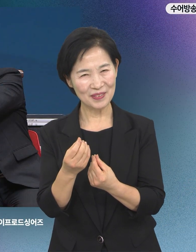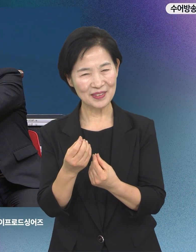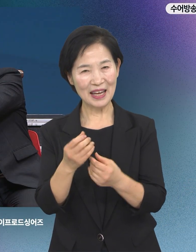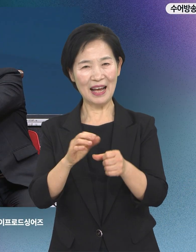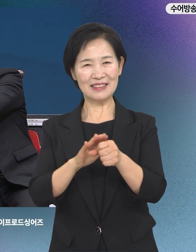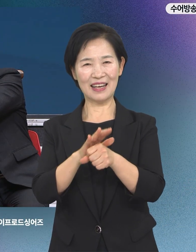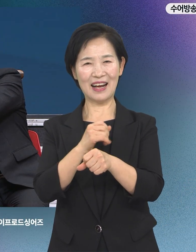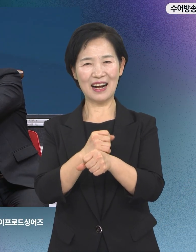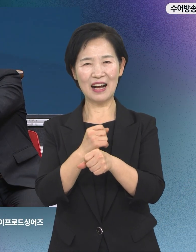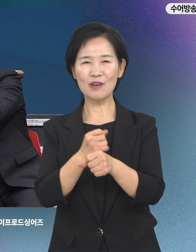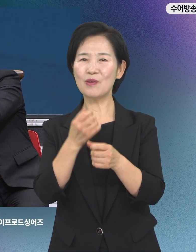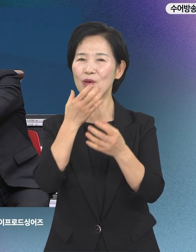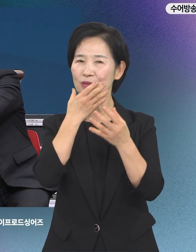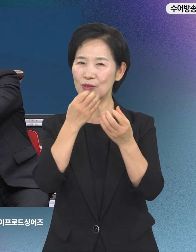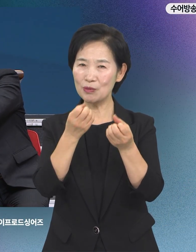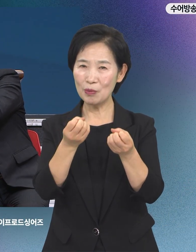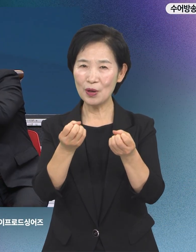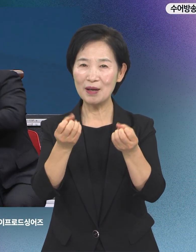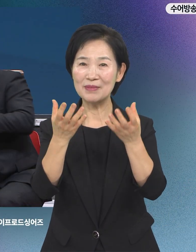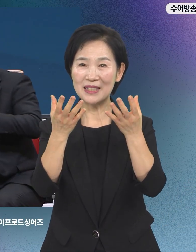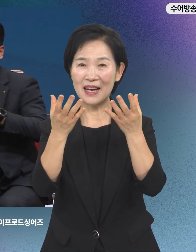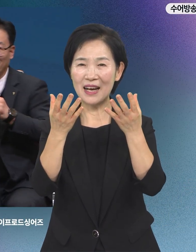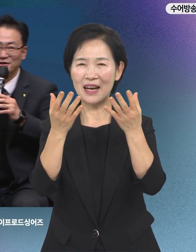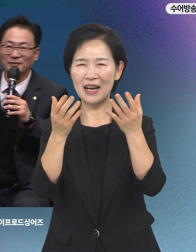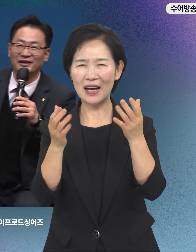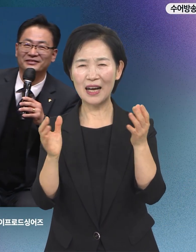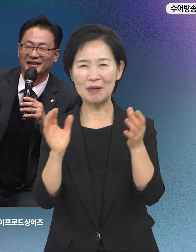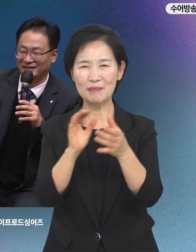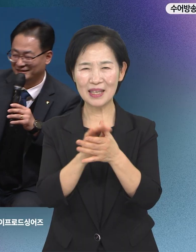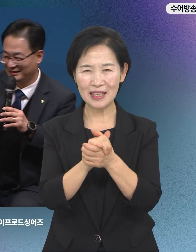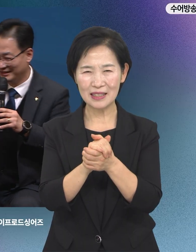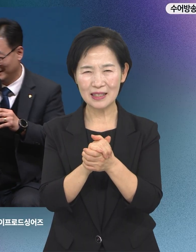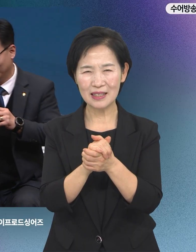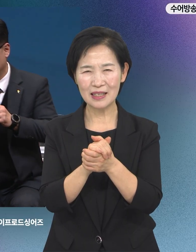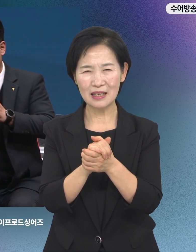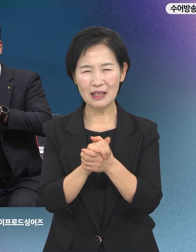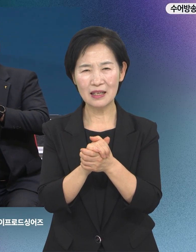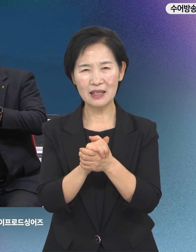사랑하고 축복합니다. 아멘. 사랑하고 축복합니다.